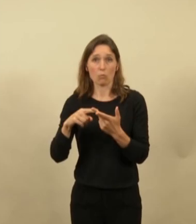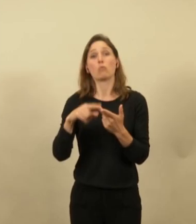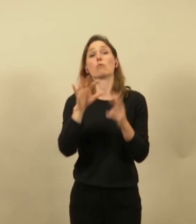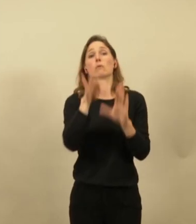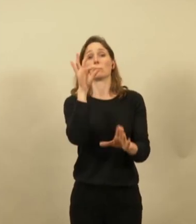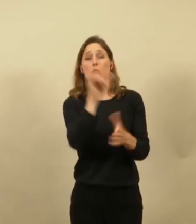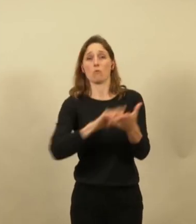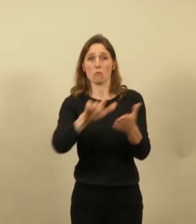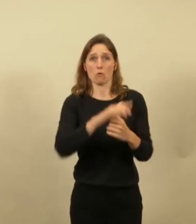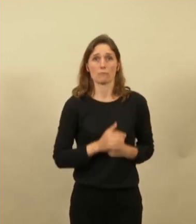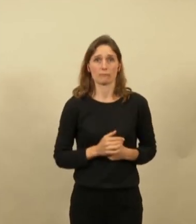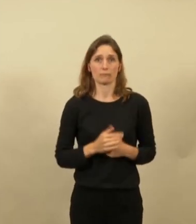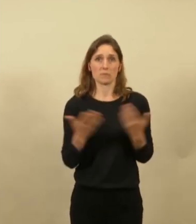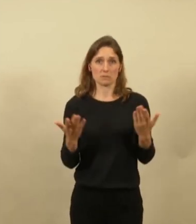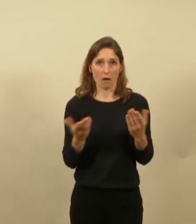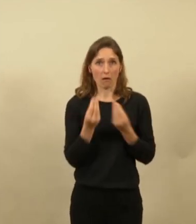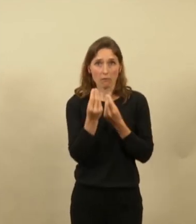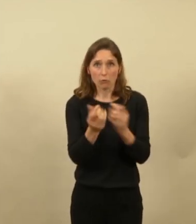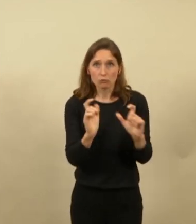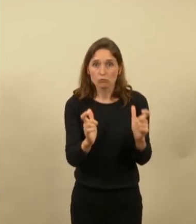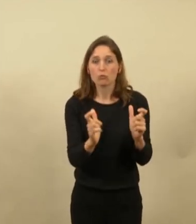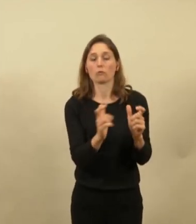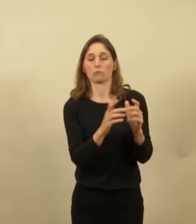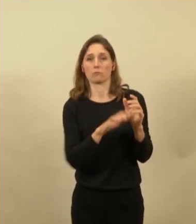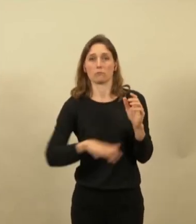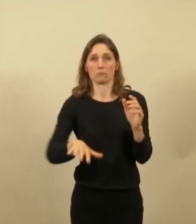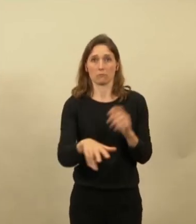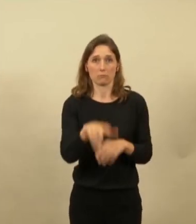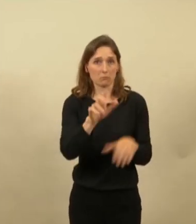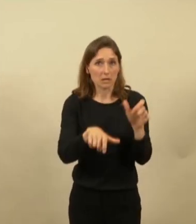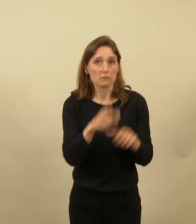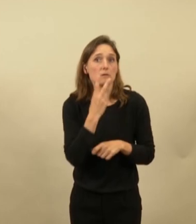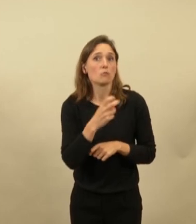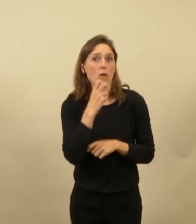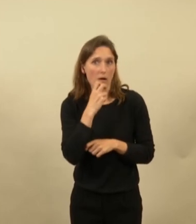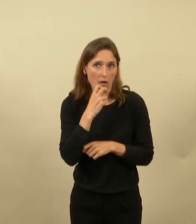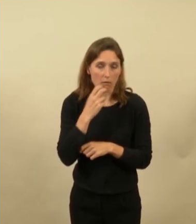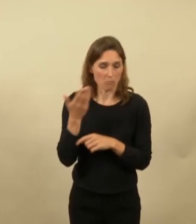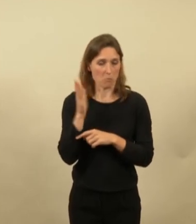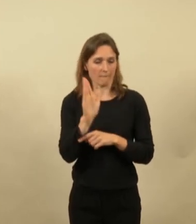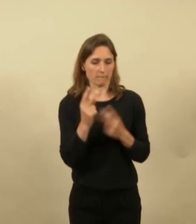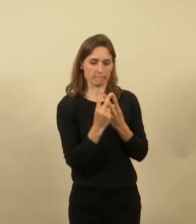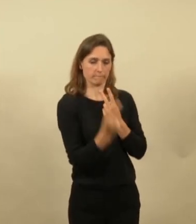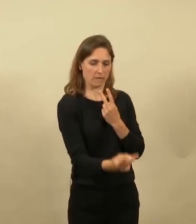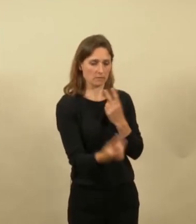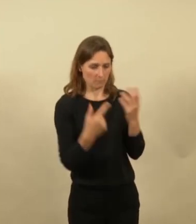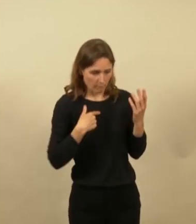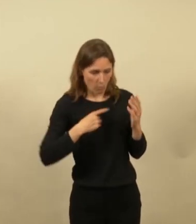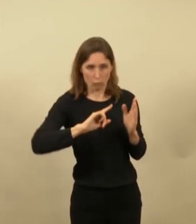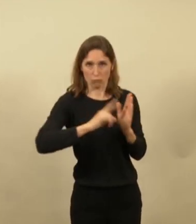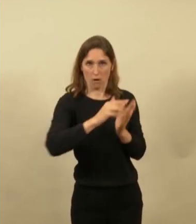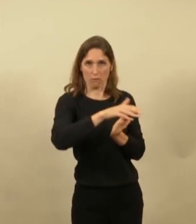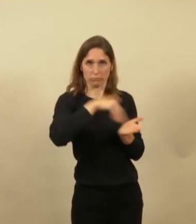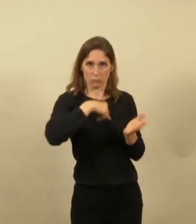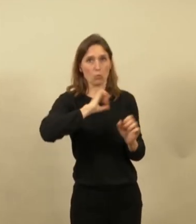politique des élus devant les électeurs en organisant un pouvoir de sanction des gouvernements des gouvernants